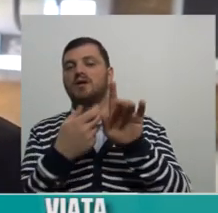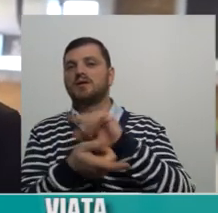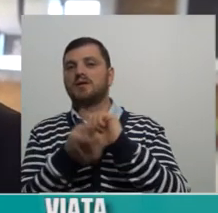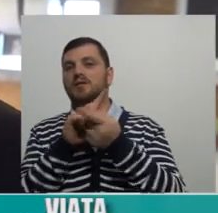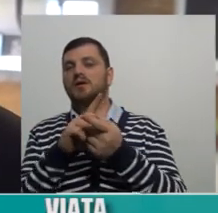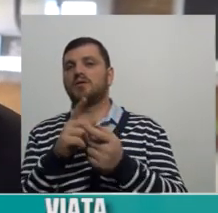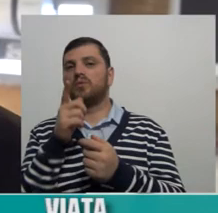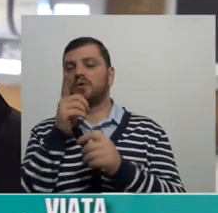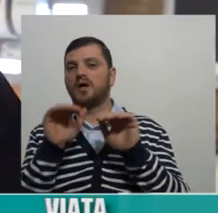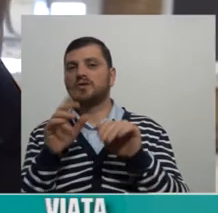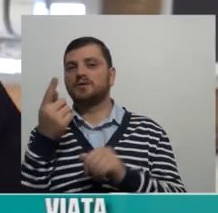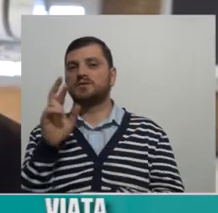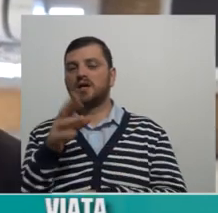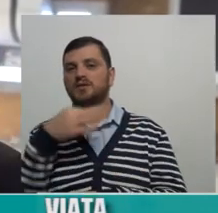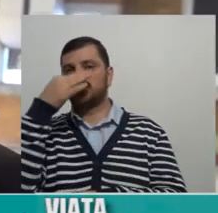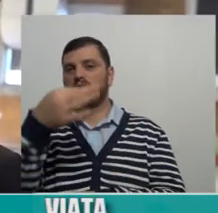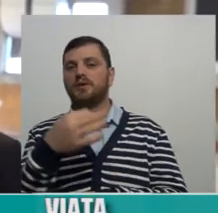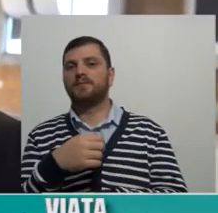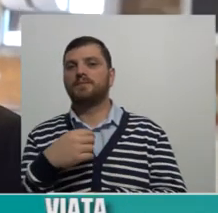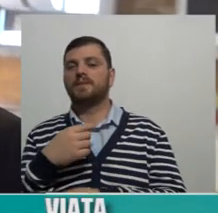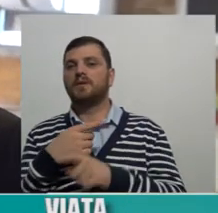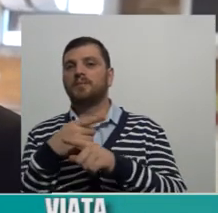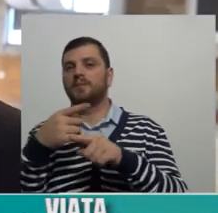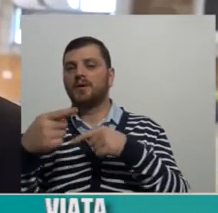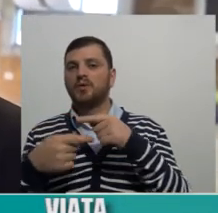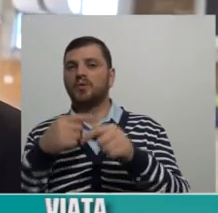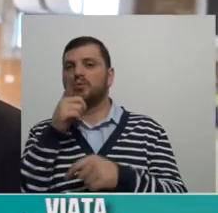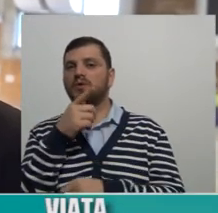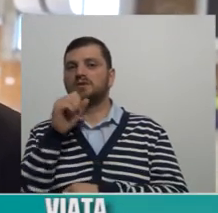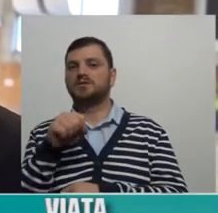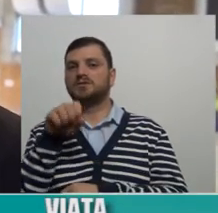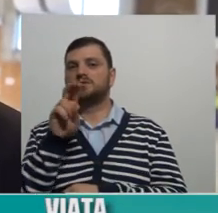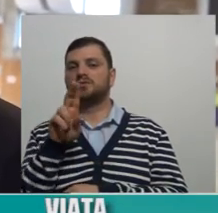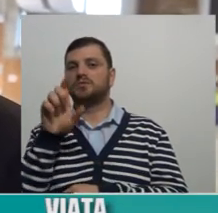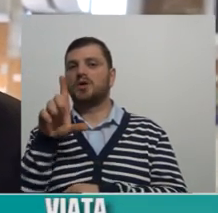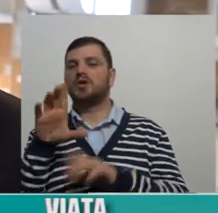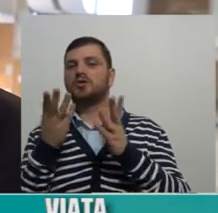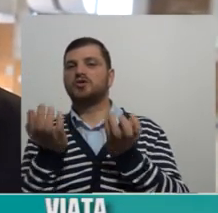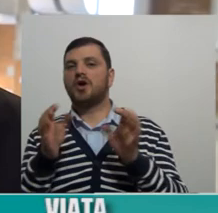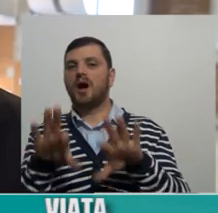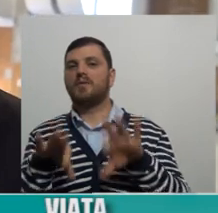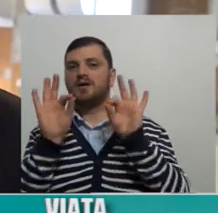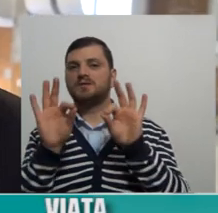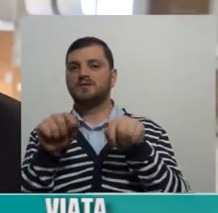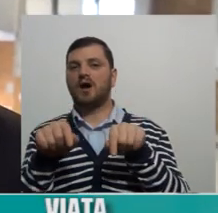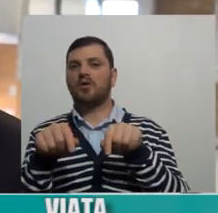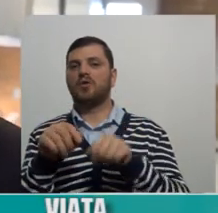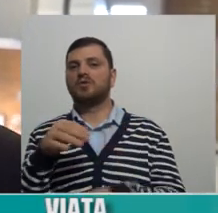astea înlocuite, ceva la genul acesta. Dar o să mergem după aceea și la subsol ca să vedeți ce am găsit acolo.